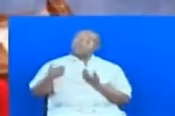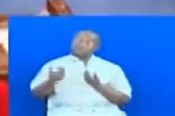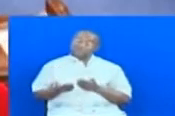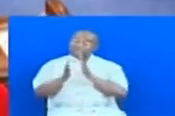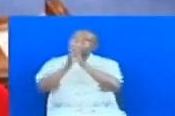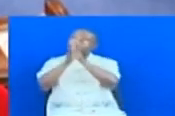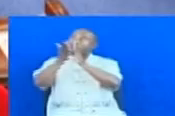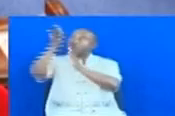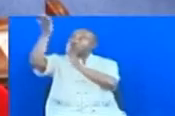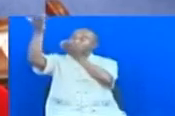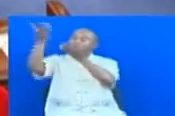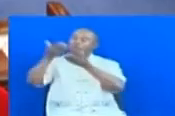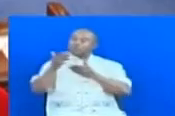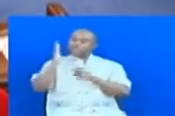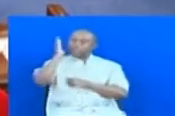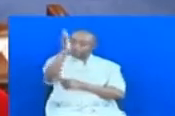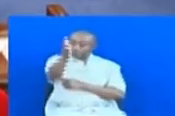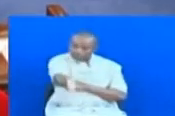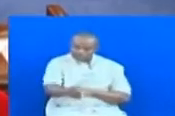moja.